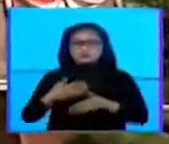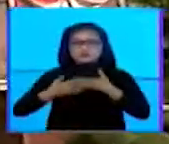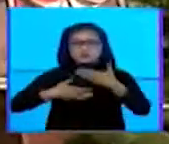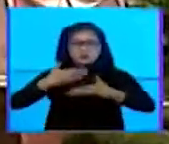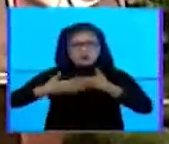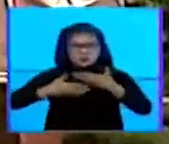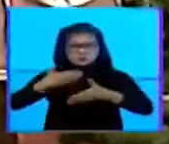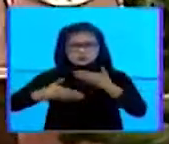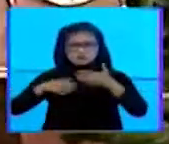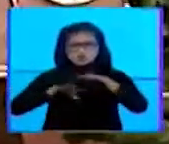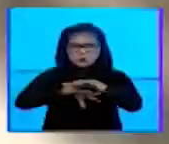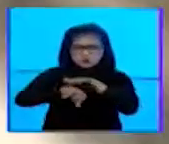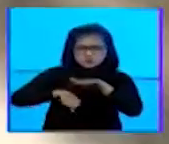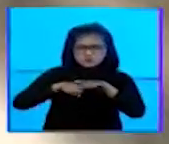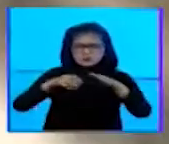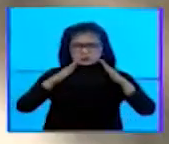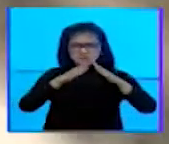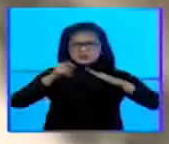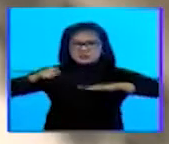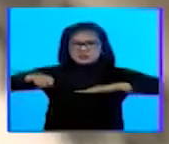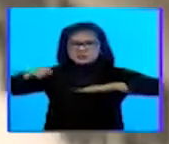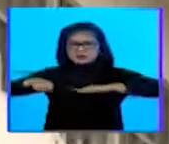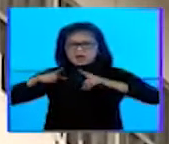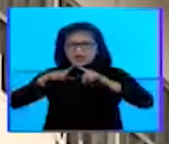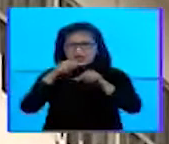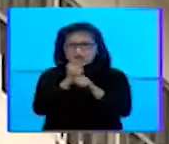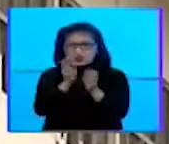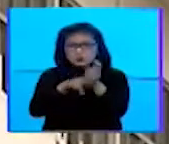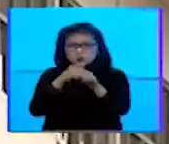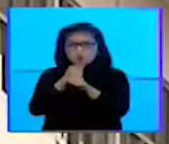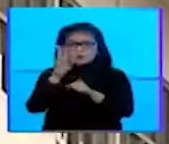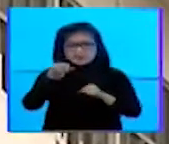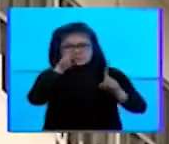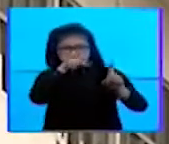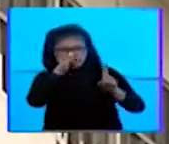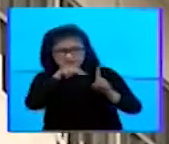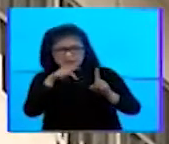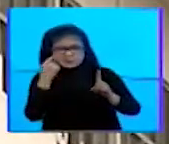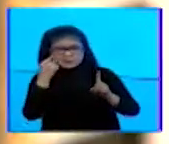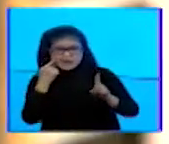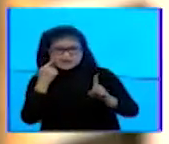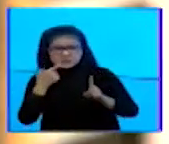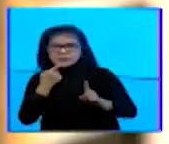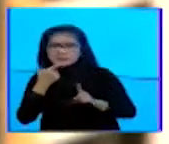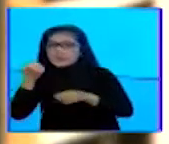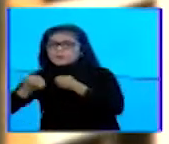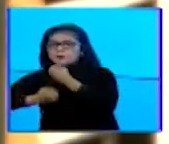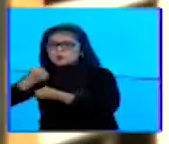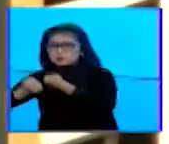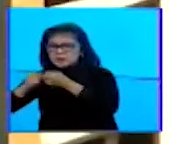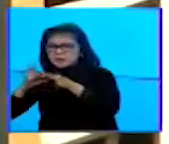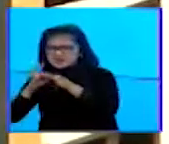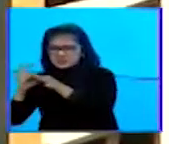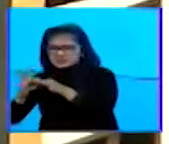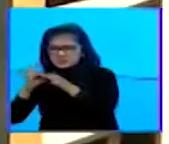Asabri, Kejaksaan Agung telah memeriksa sejumlah saksi dari pihak perusahaan yang diduga memiliki keterkaitan dengan kasus Asabri.